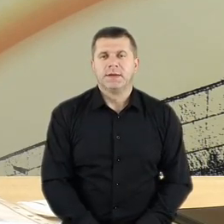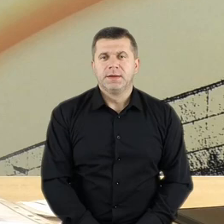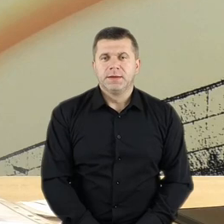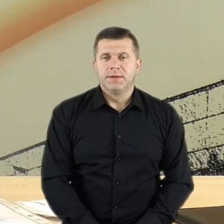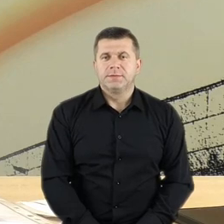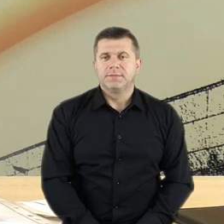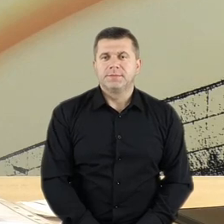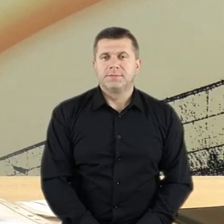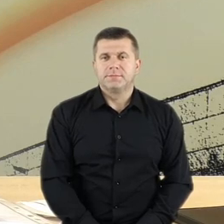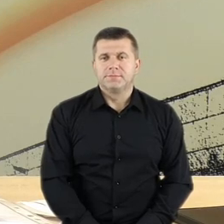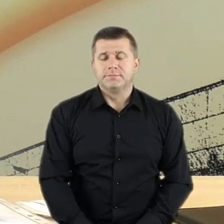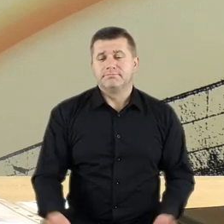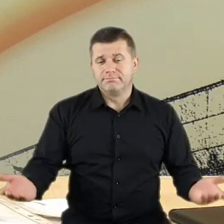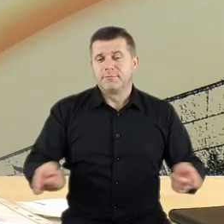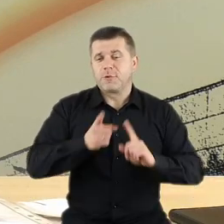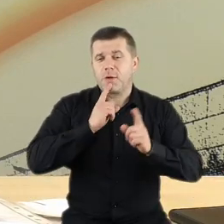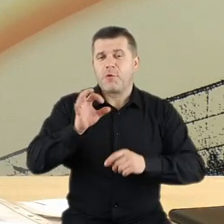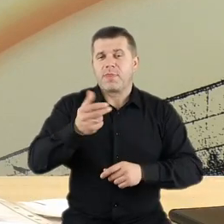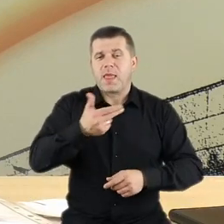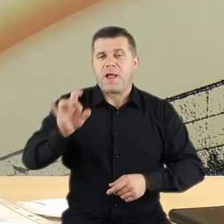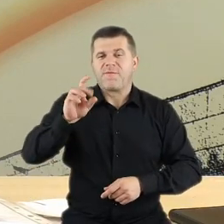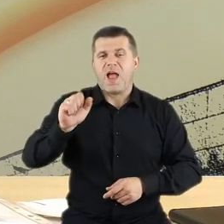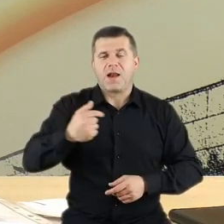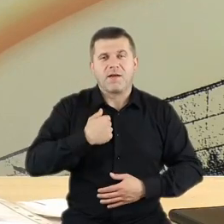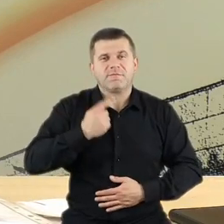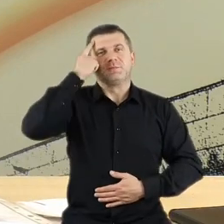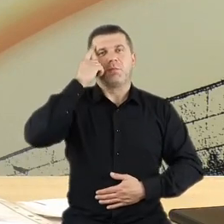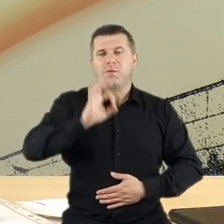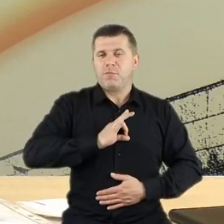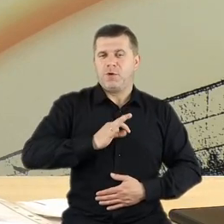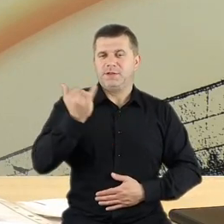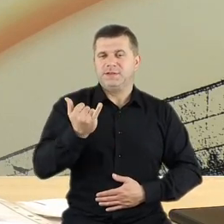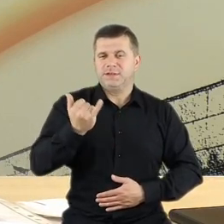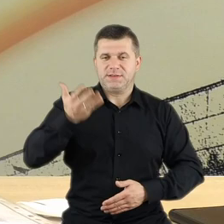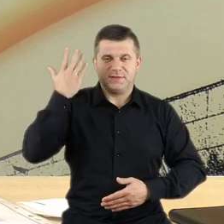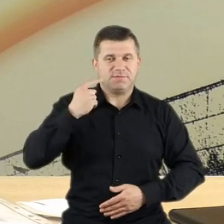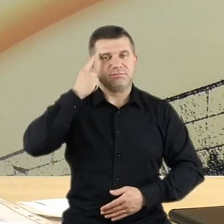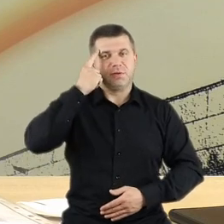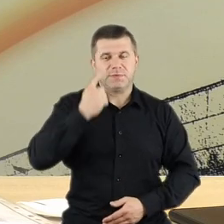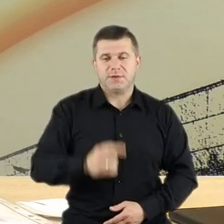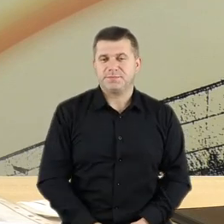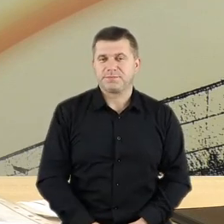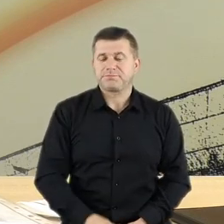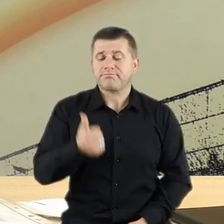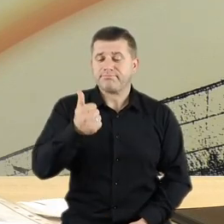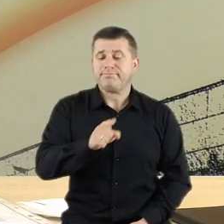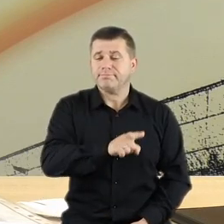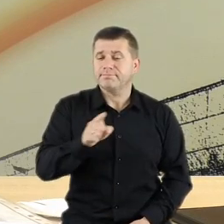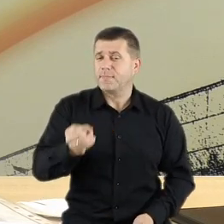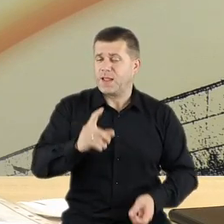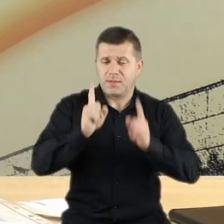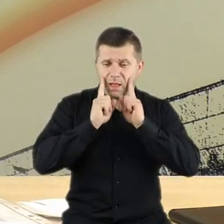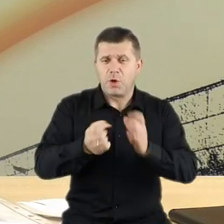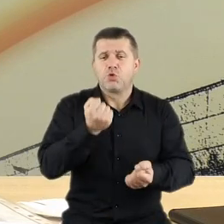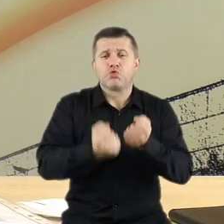ok ważę A mnie wzięło na wspomnienia z dzieciństwa No ale jednego od drugiego No naprawdę trudno jest